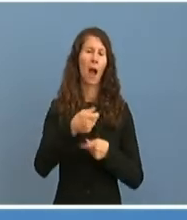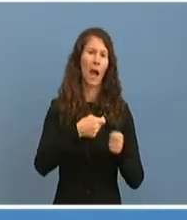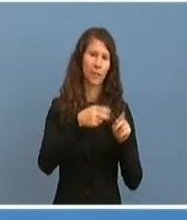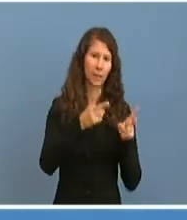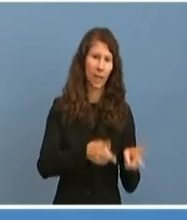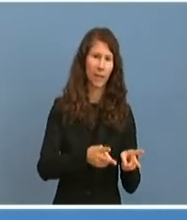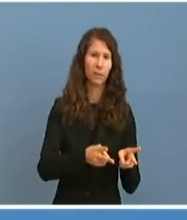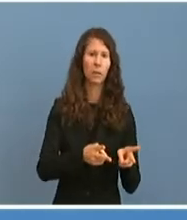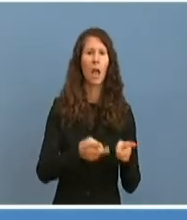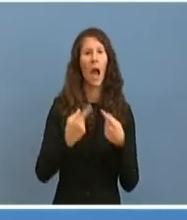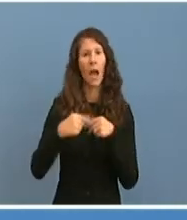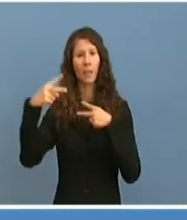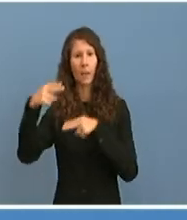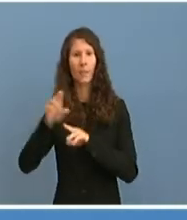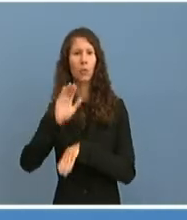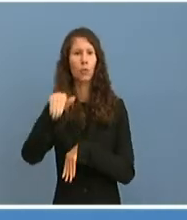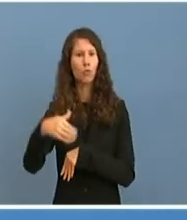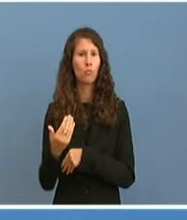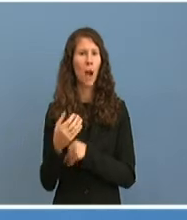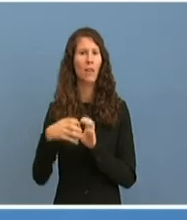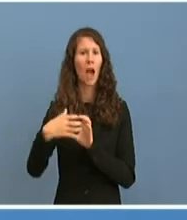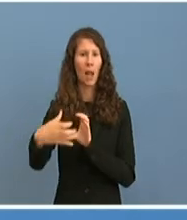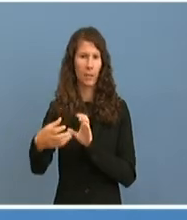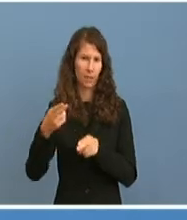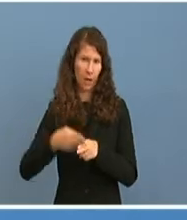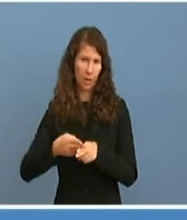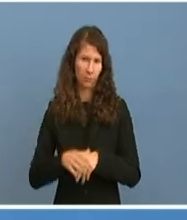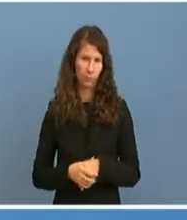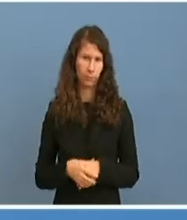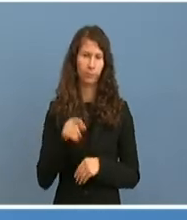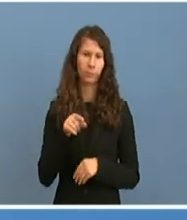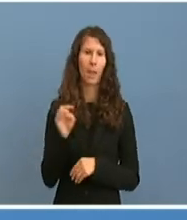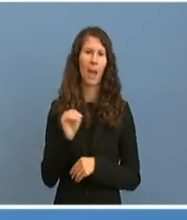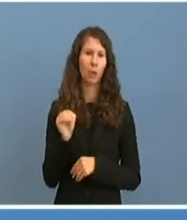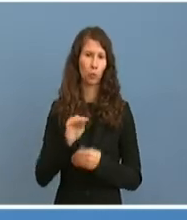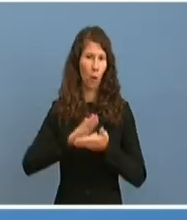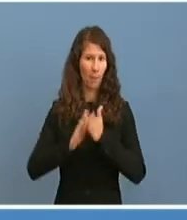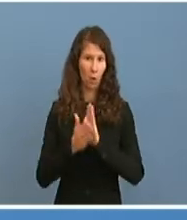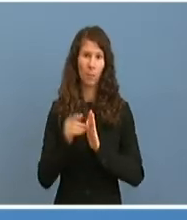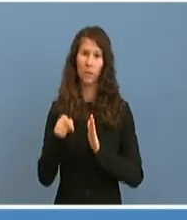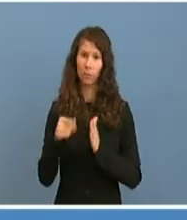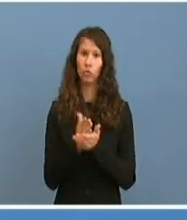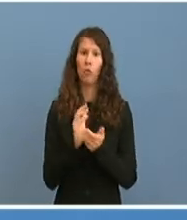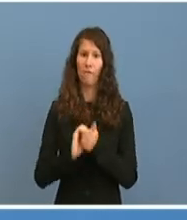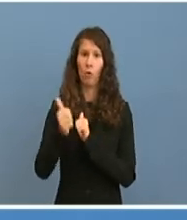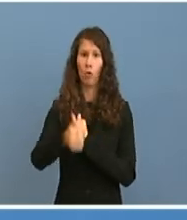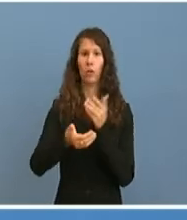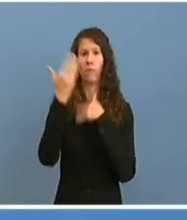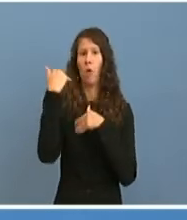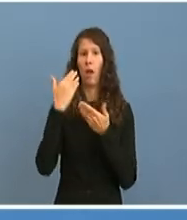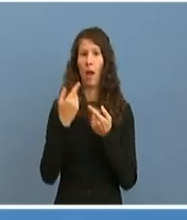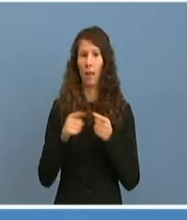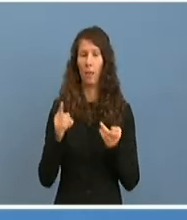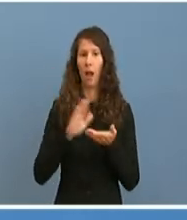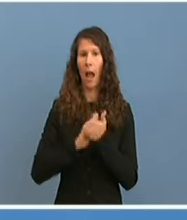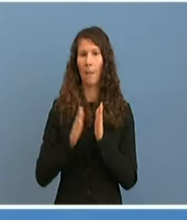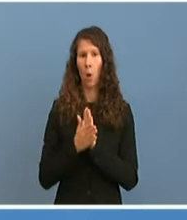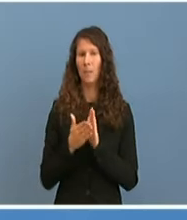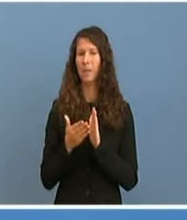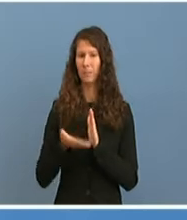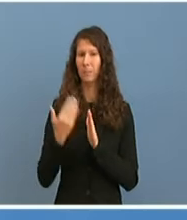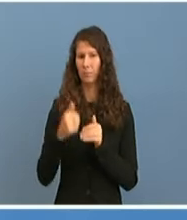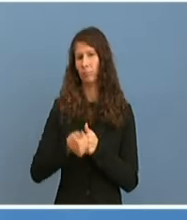sich mit Nachhaltigkeit beschäftigen. Das ist im Mercosur-Abkommen schon ein großer Fortschritt gegenüber früheren Abkommen ähnlicher Art.